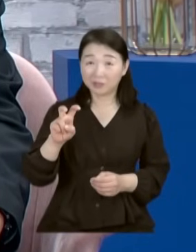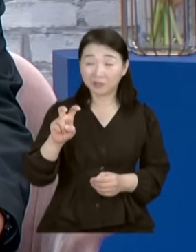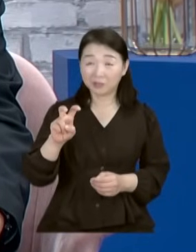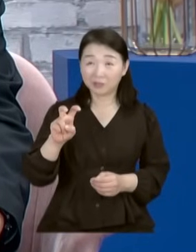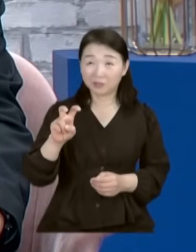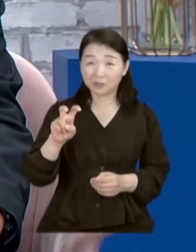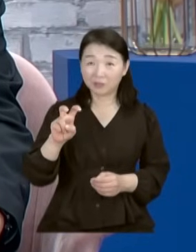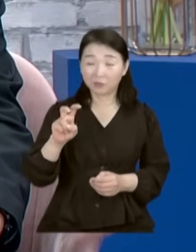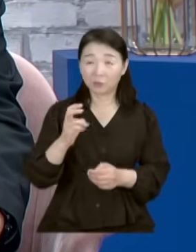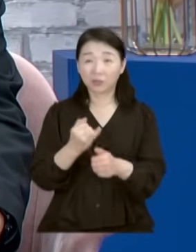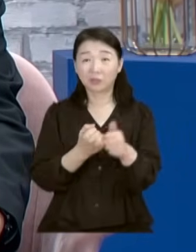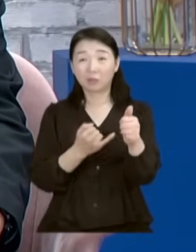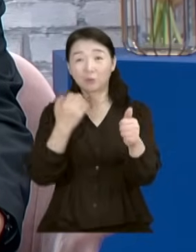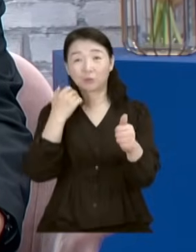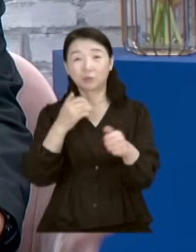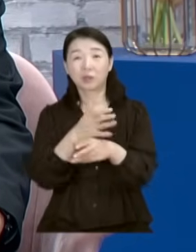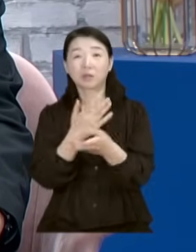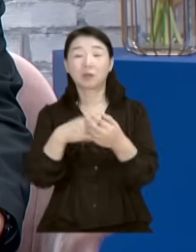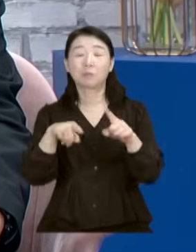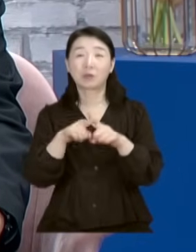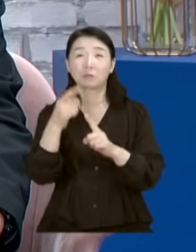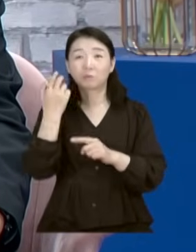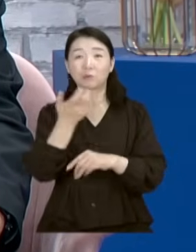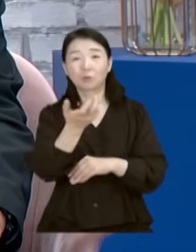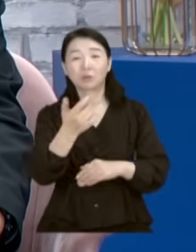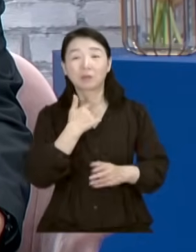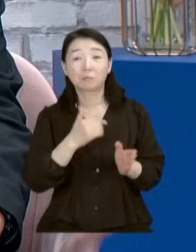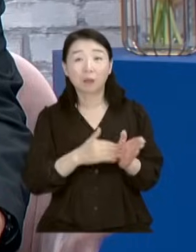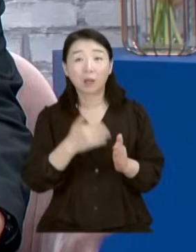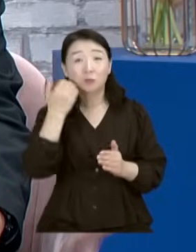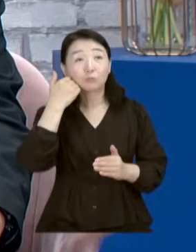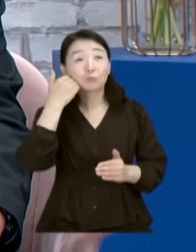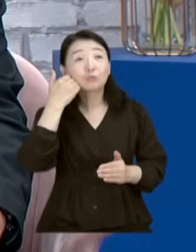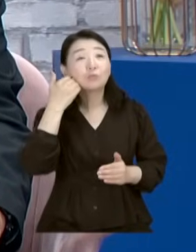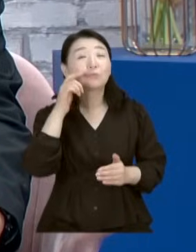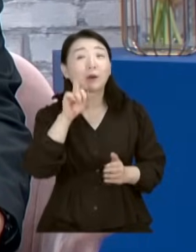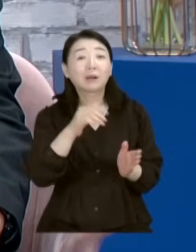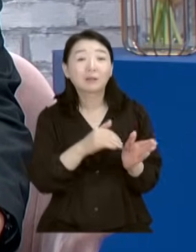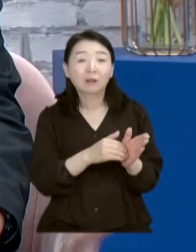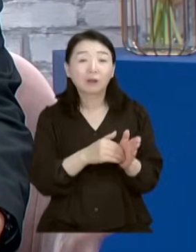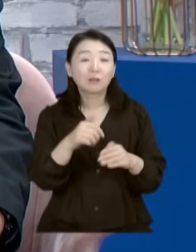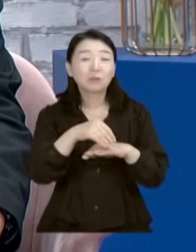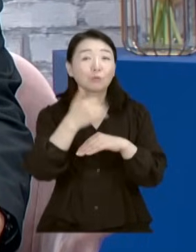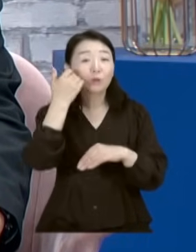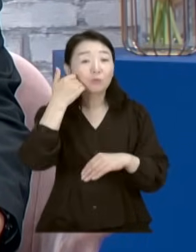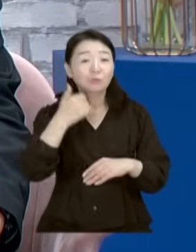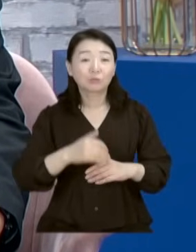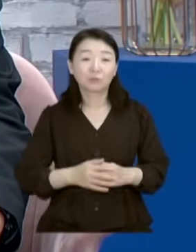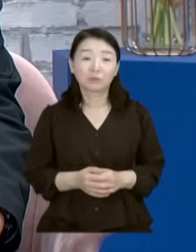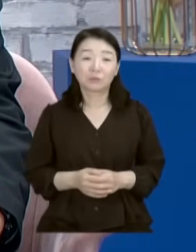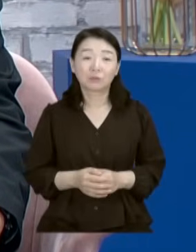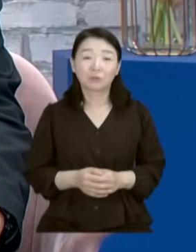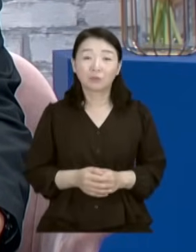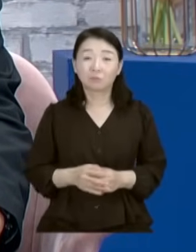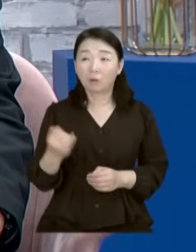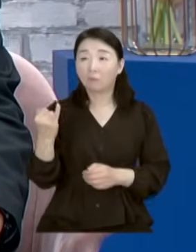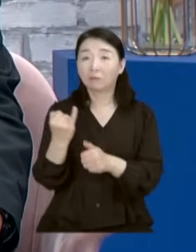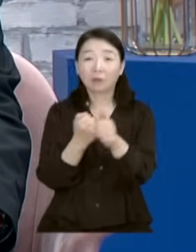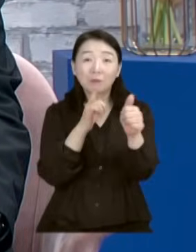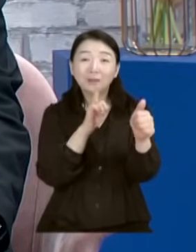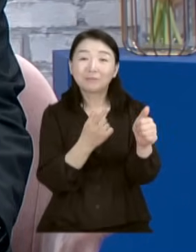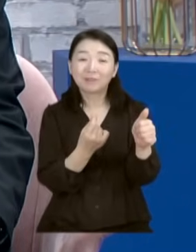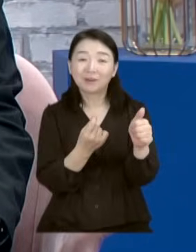맞아요 개그맨들 데리고 미 전역 돌아다니면서 그분이 누구신데 어디 기획자이신데 그랬더니 김경아 씨